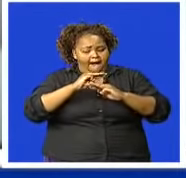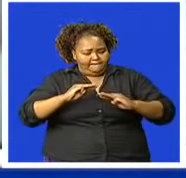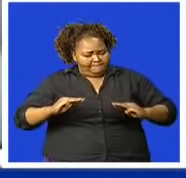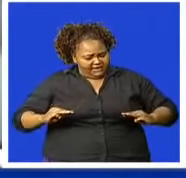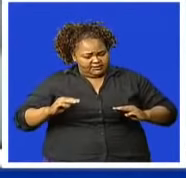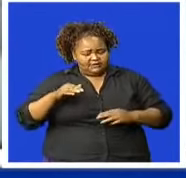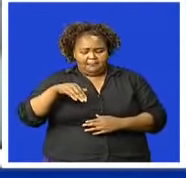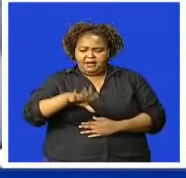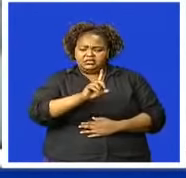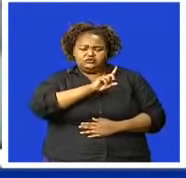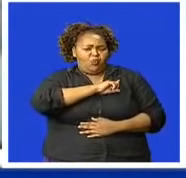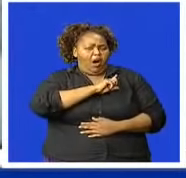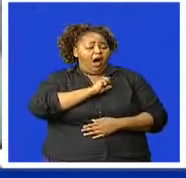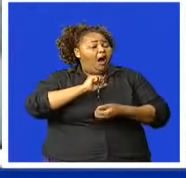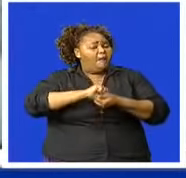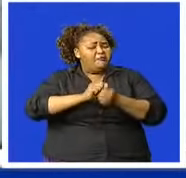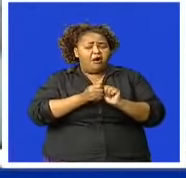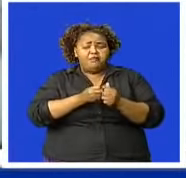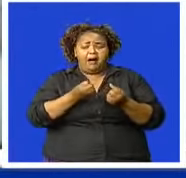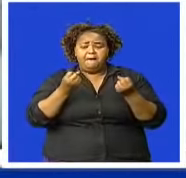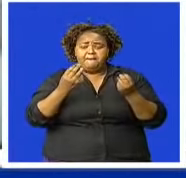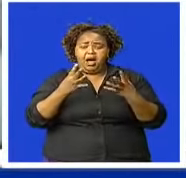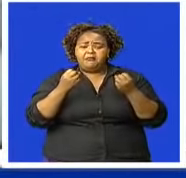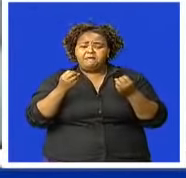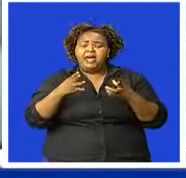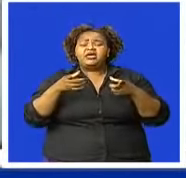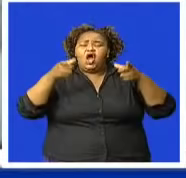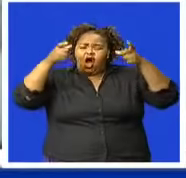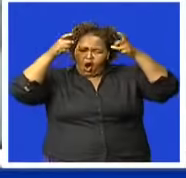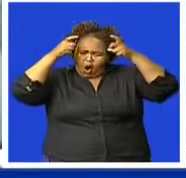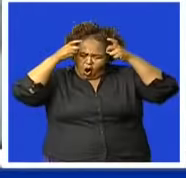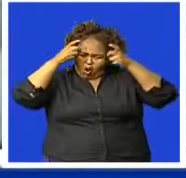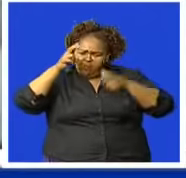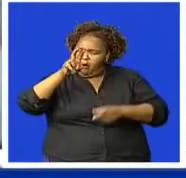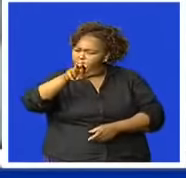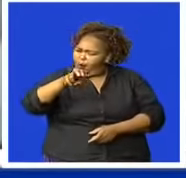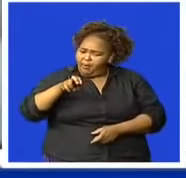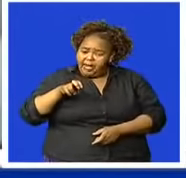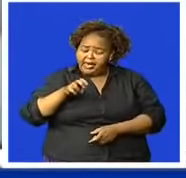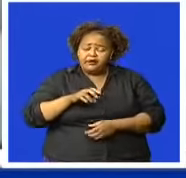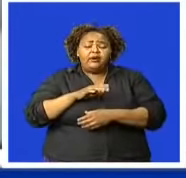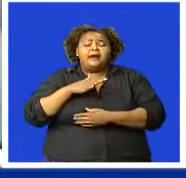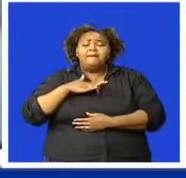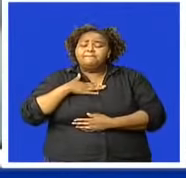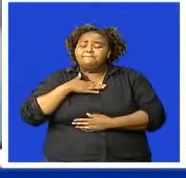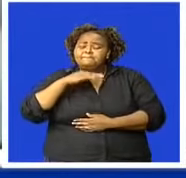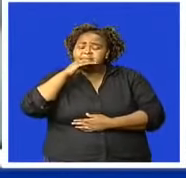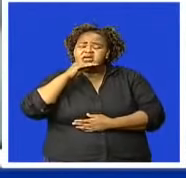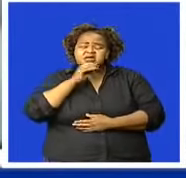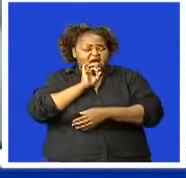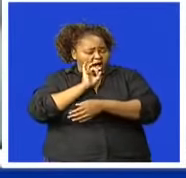kunetigigaba letinengi kisho letingome sibayeni tiyebikwa besikhutana kokonke lokho